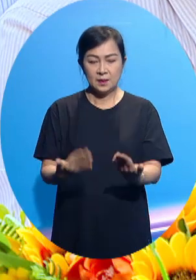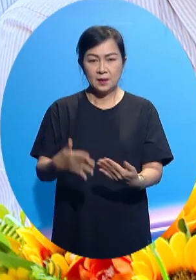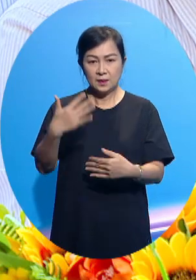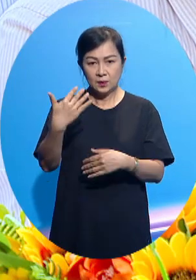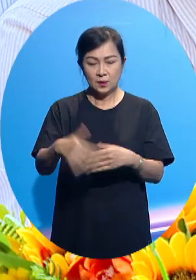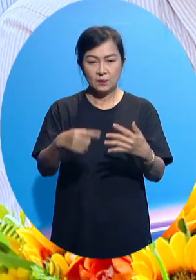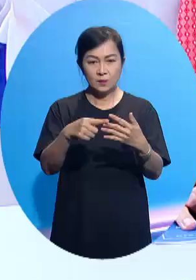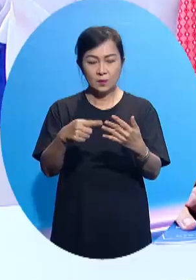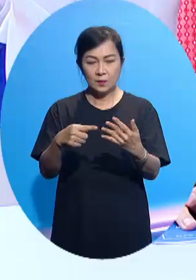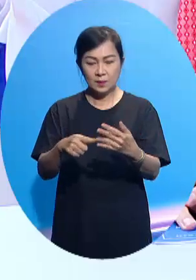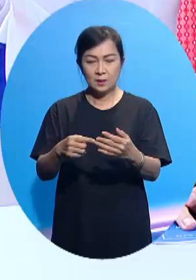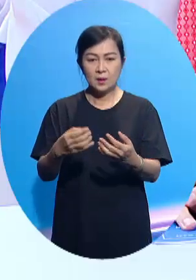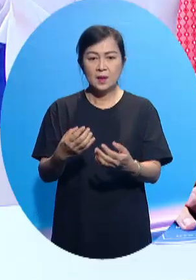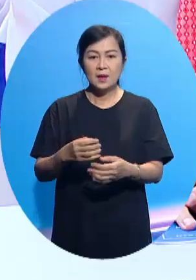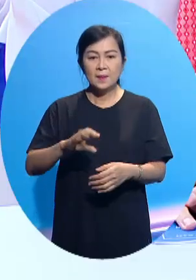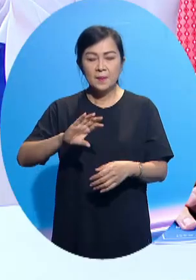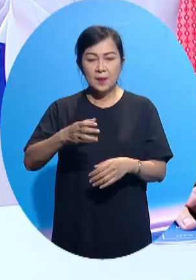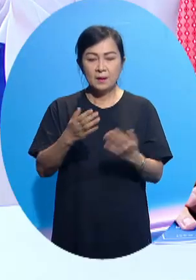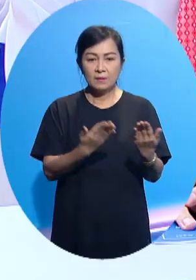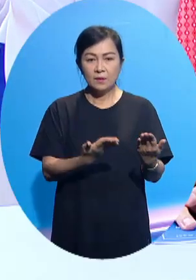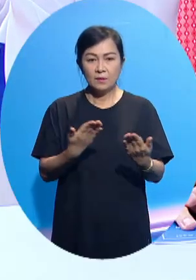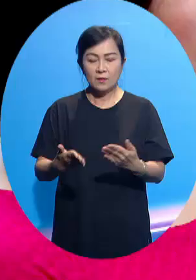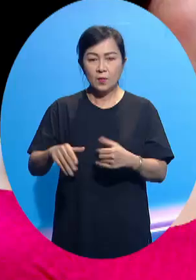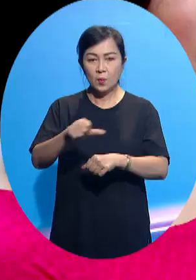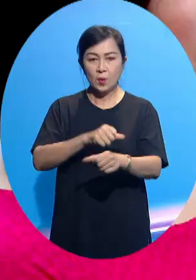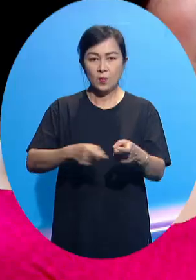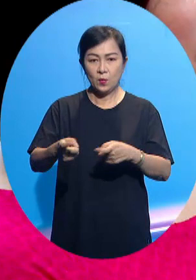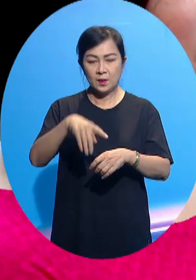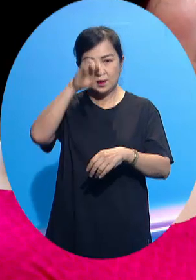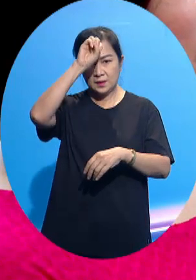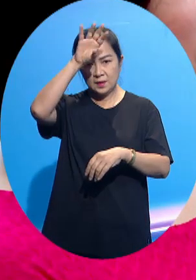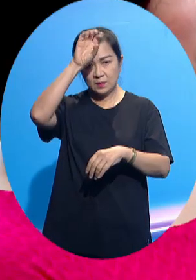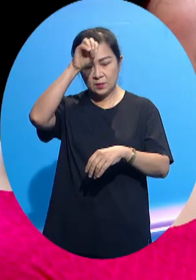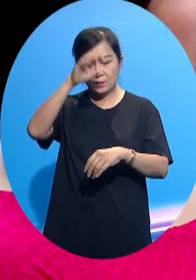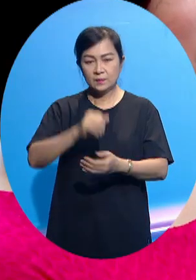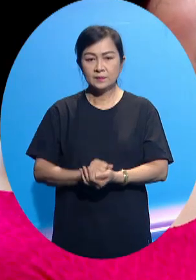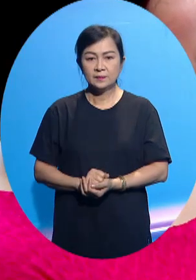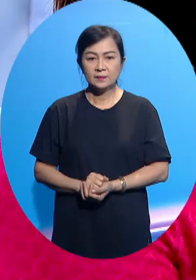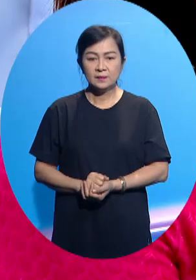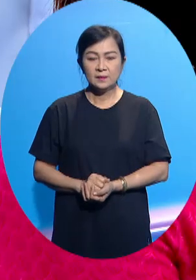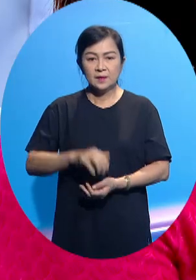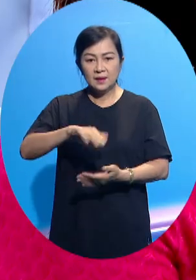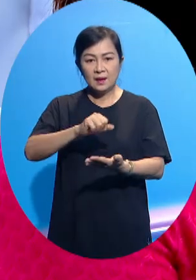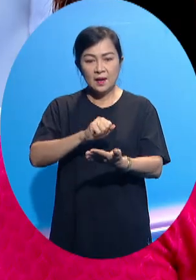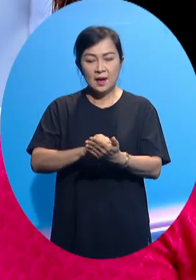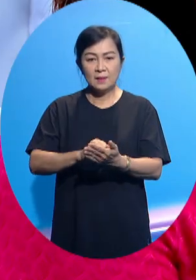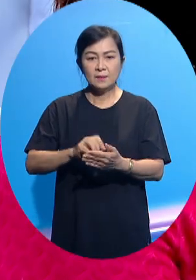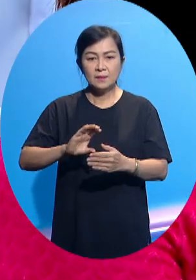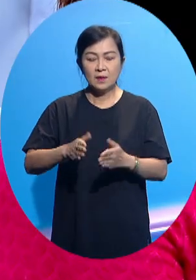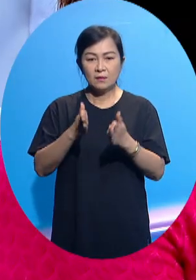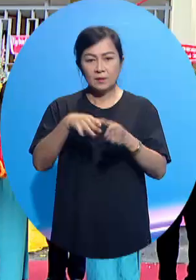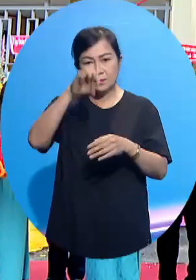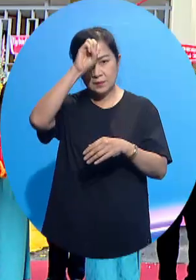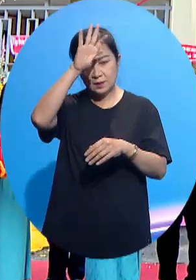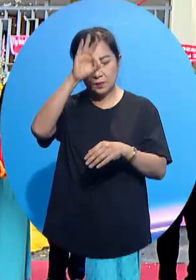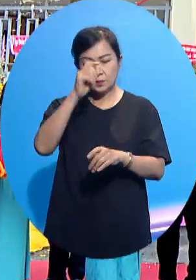thành các hạng mục cơ sở vật chất trang thiết bị phục vụ cho các hoạt động quản lý giáo dục và đào tạo bồi dưỡng giảm tải áp lực cơ sở vật chất của Phòng Giáo dục